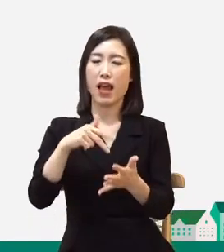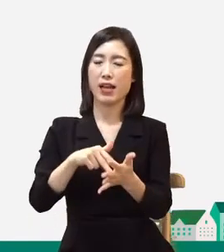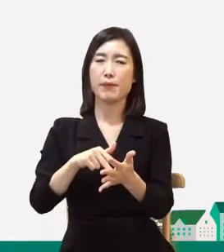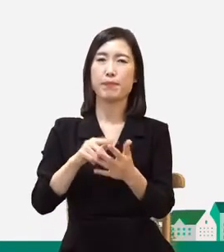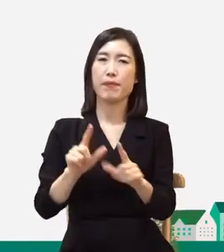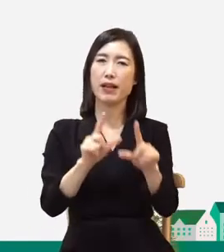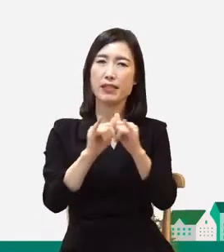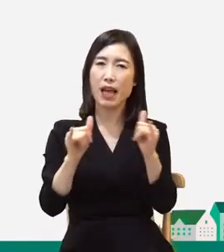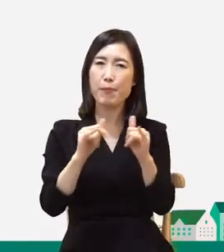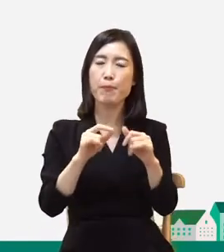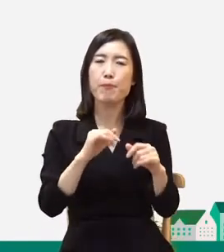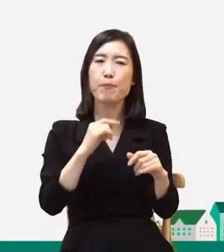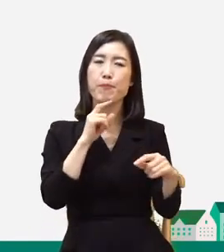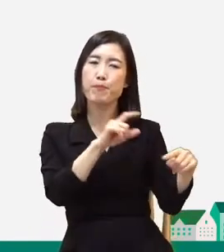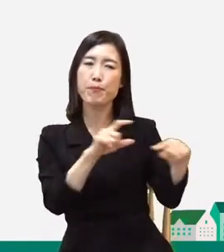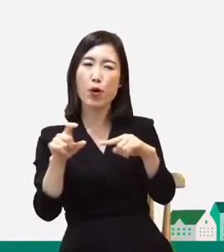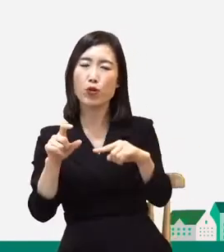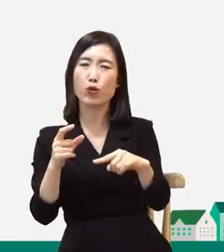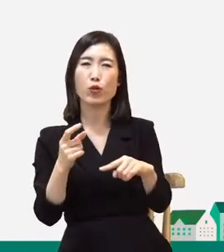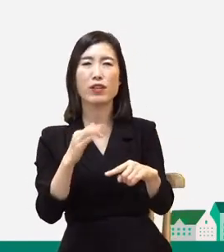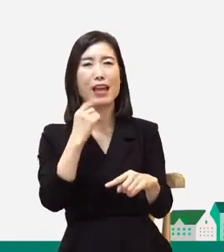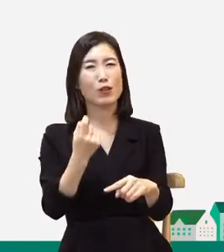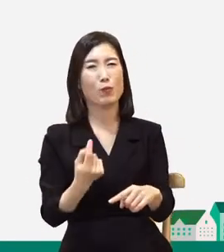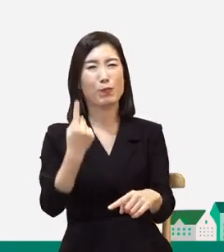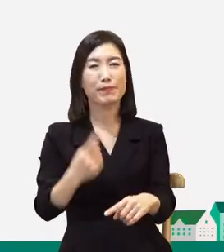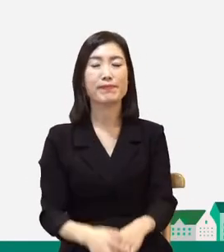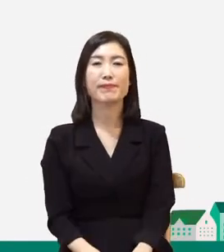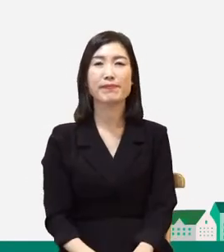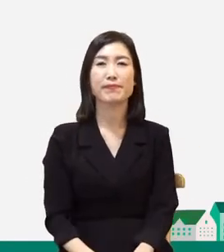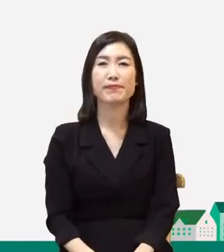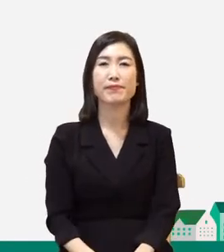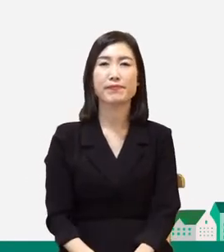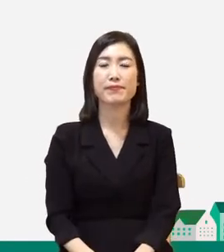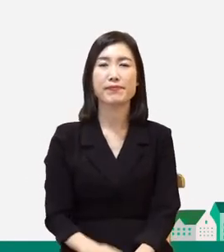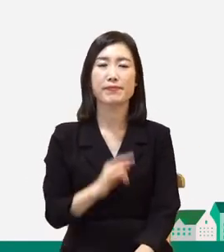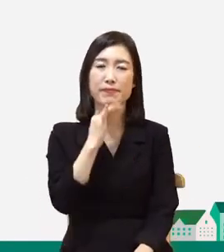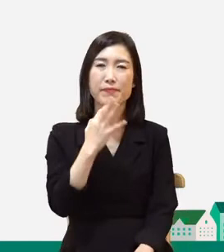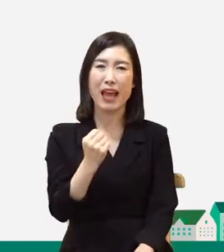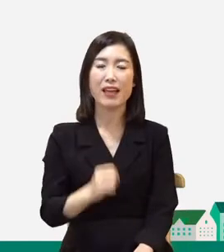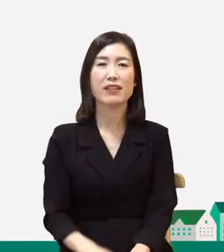분들이 평균 연령이 조금 더 높은 것을 알 수 있었습니다.